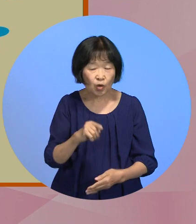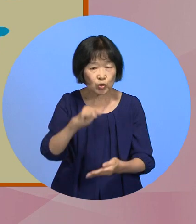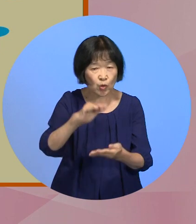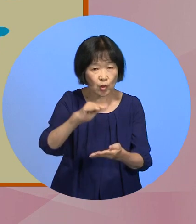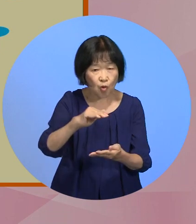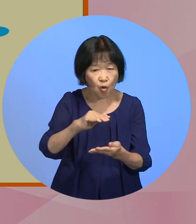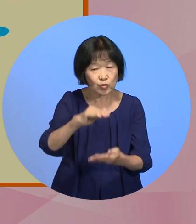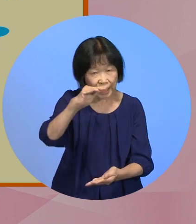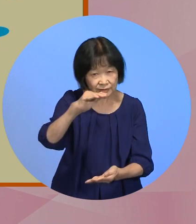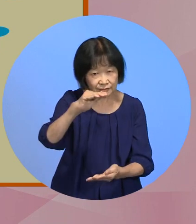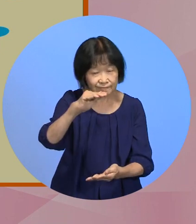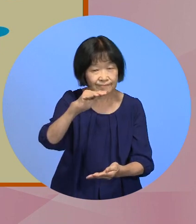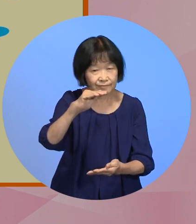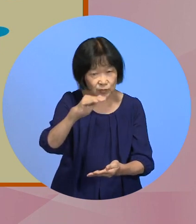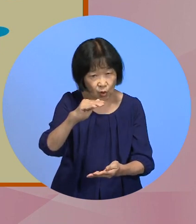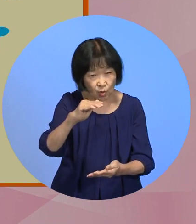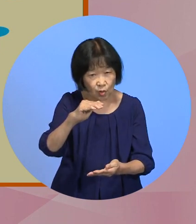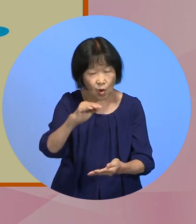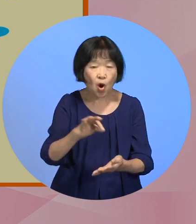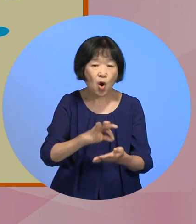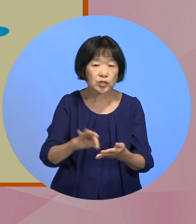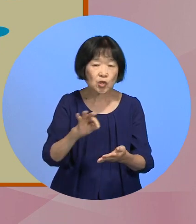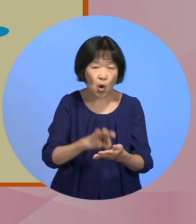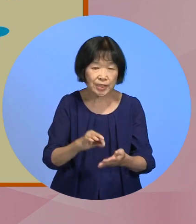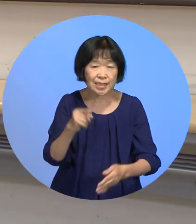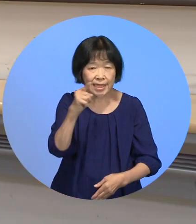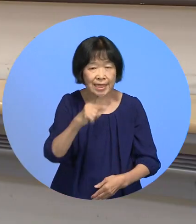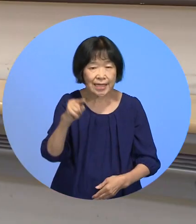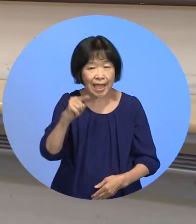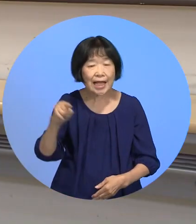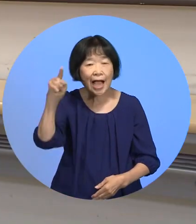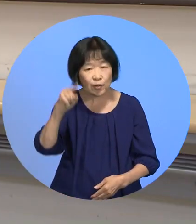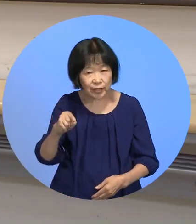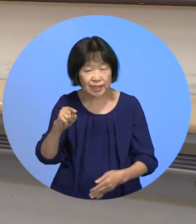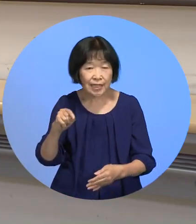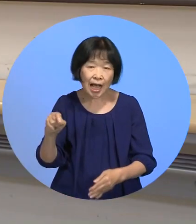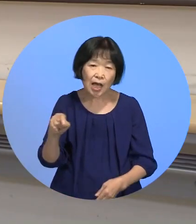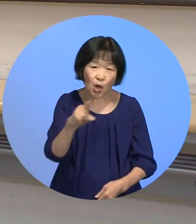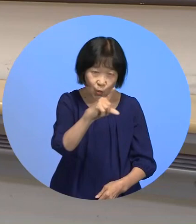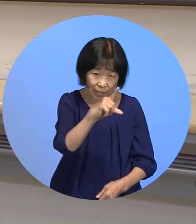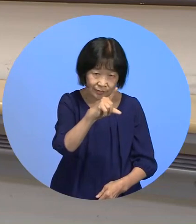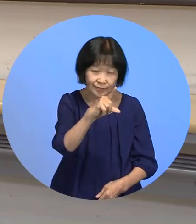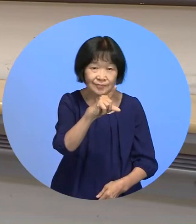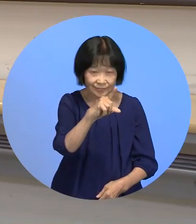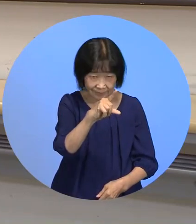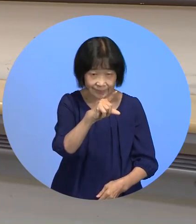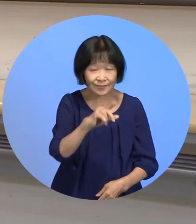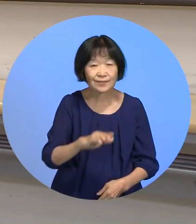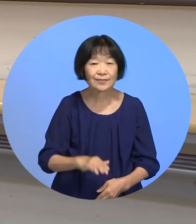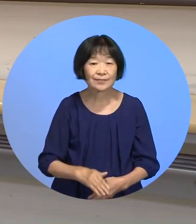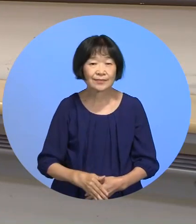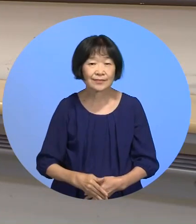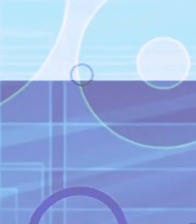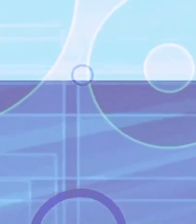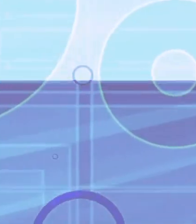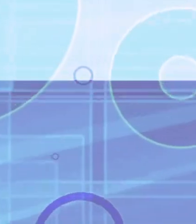すことで、消費カロリーが増えるので、ちょっと変わってきたりということになります